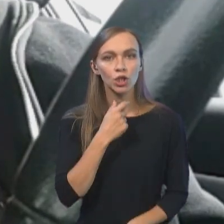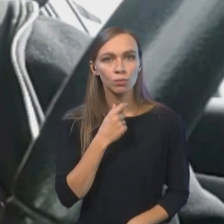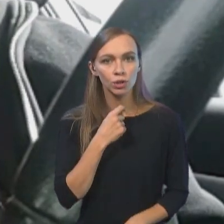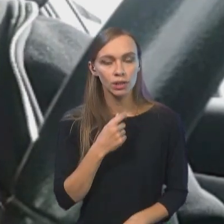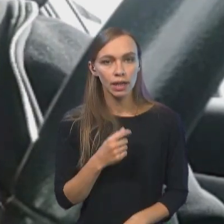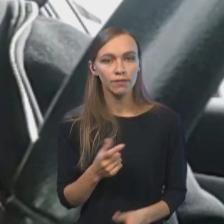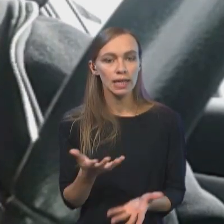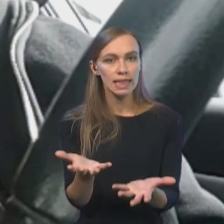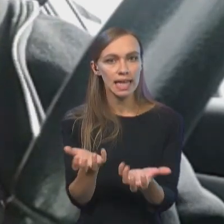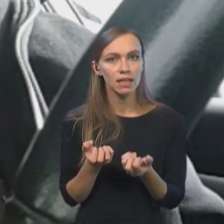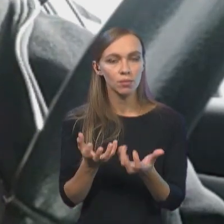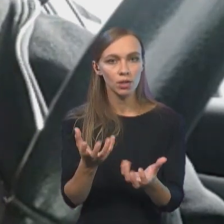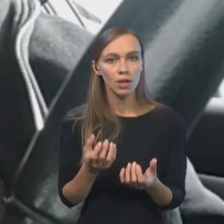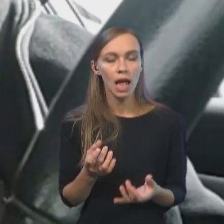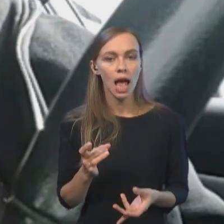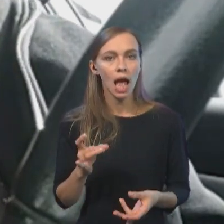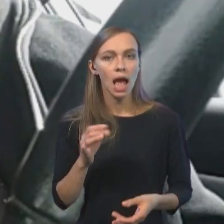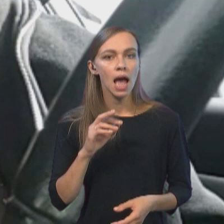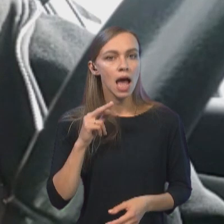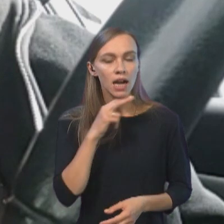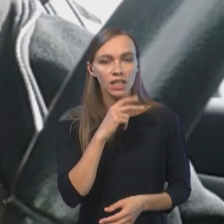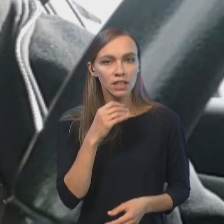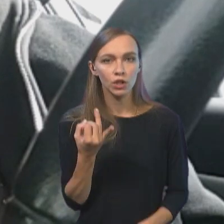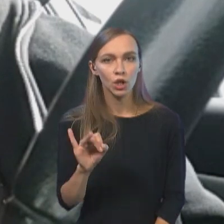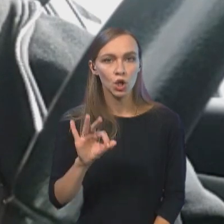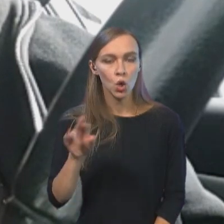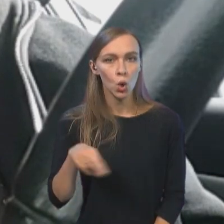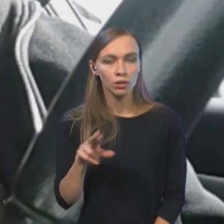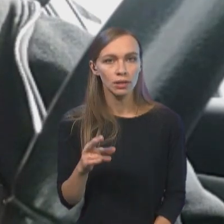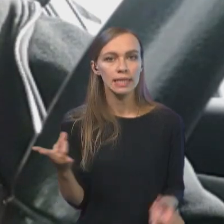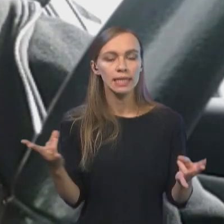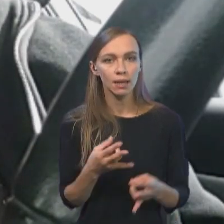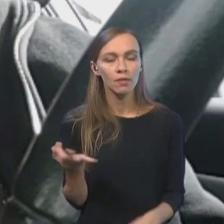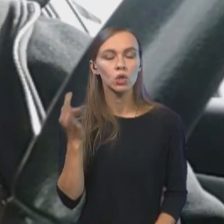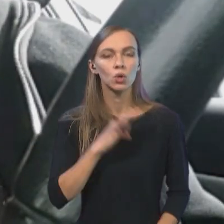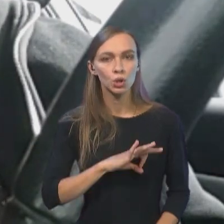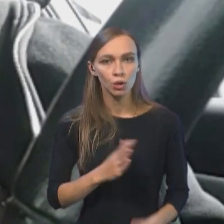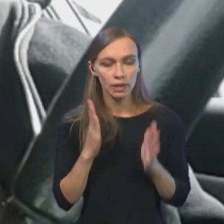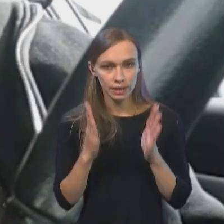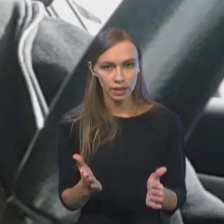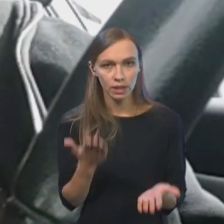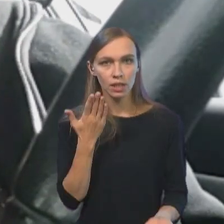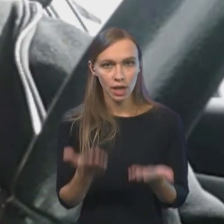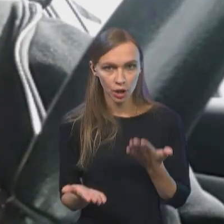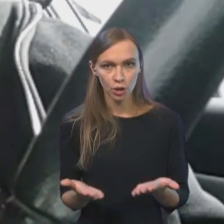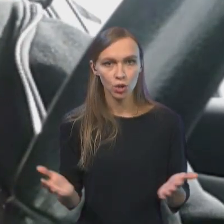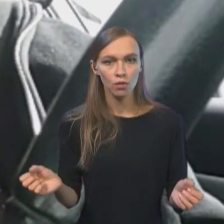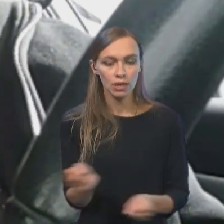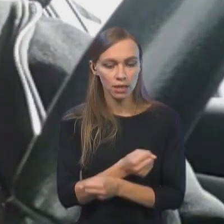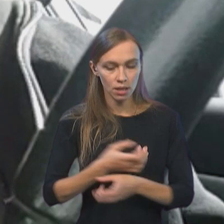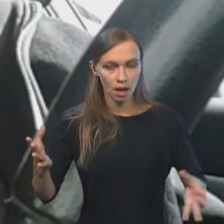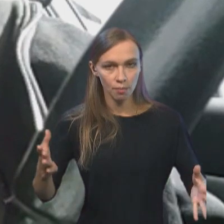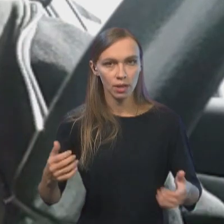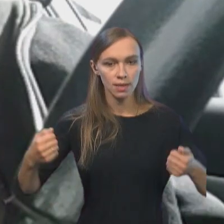наберете радіоактивний йод. Там є свої правила використання. Да, її треба використовувати лише, якщо вже трапилася